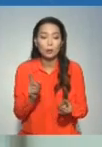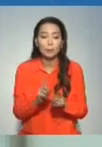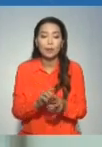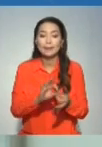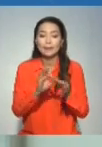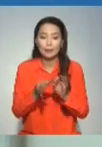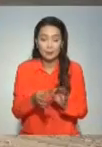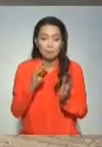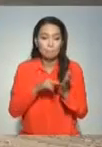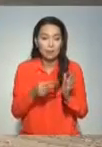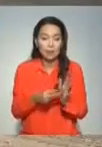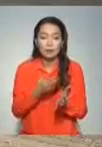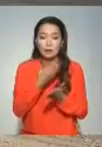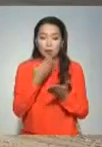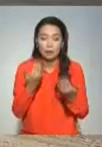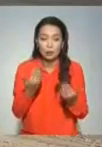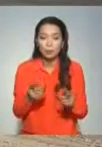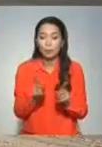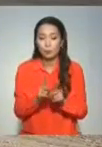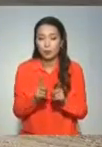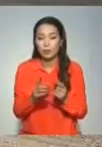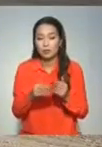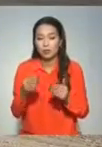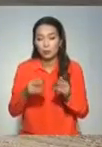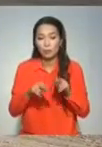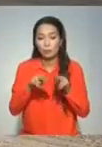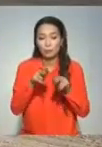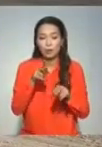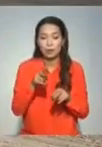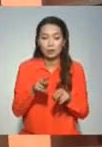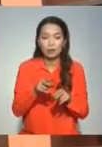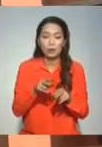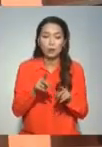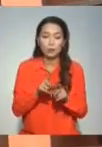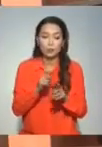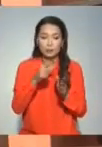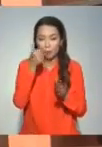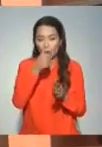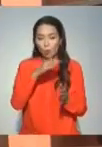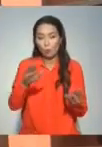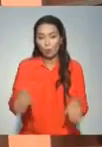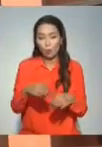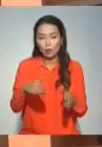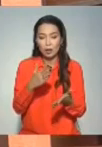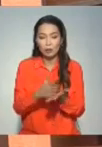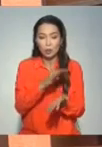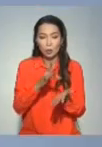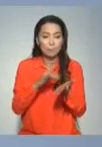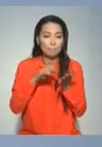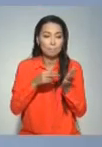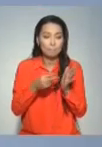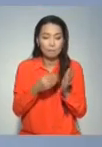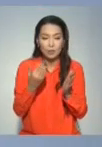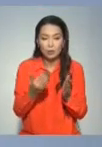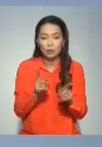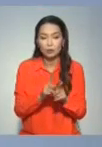детального плана. Зато участки, на которых новостройки ждут тысячи семей, пустуют. По проекту на одном из проспектов города планировали возвести